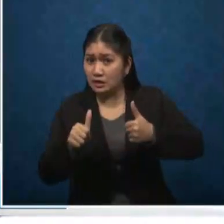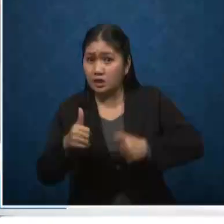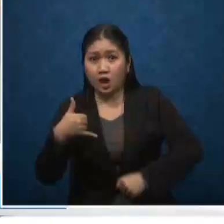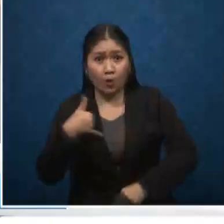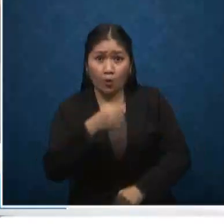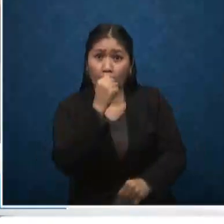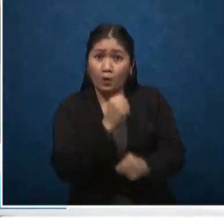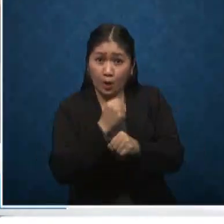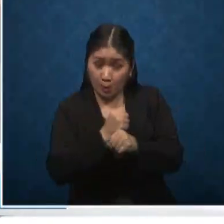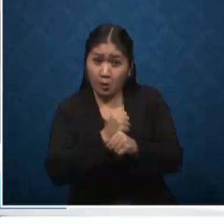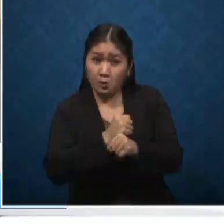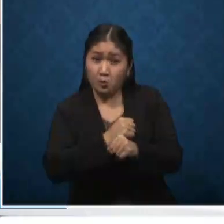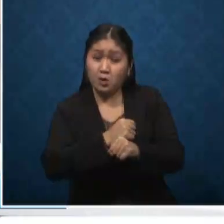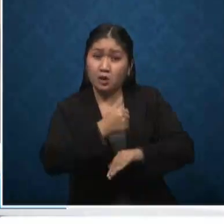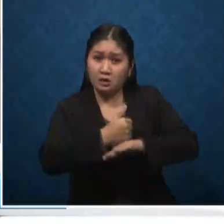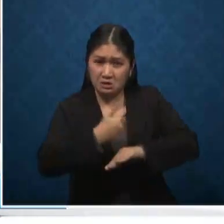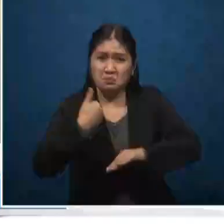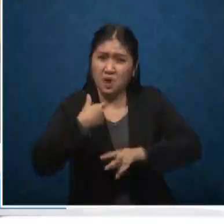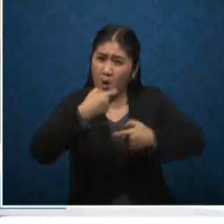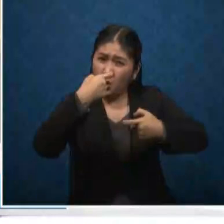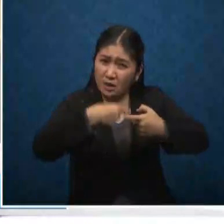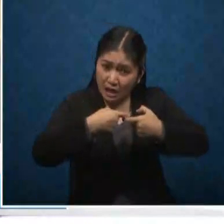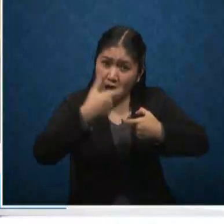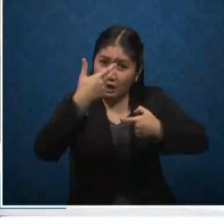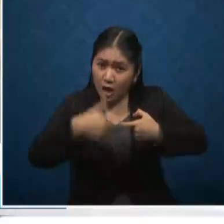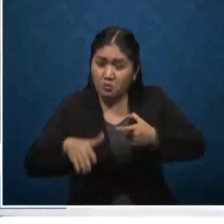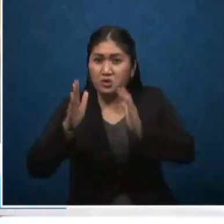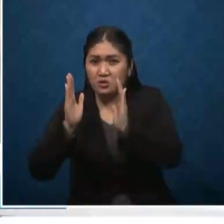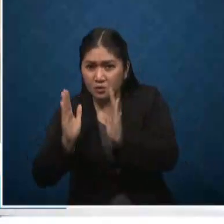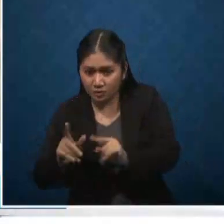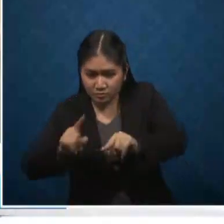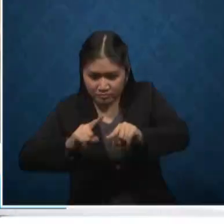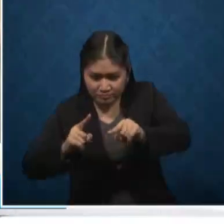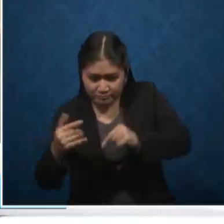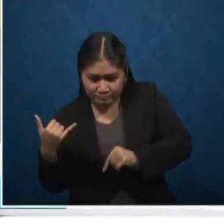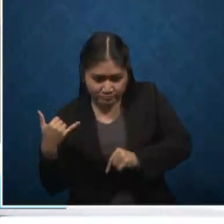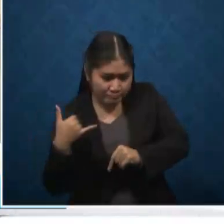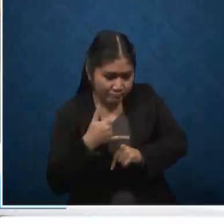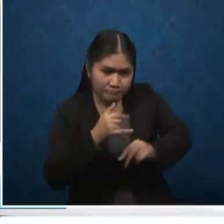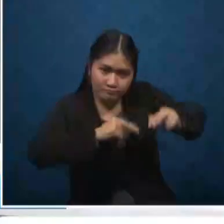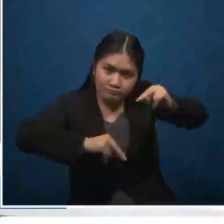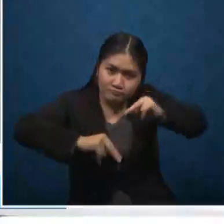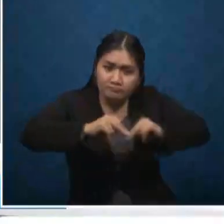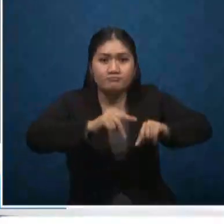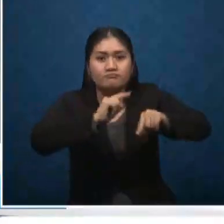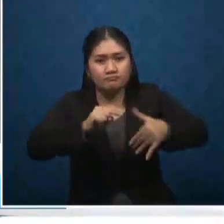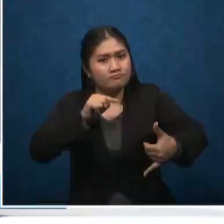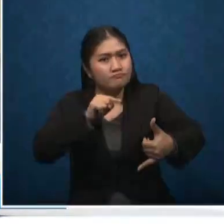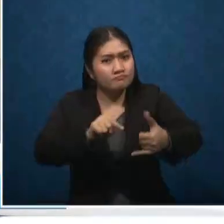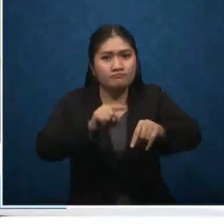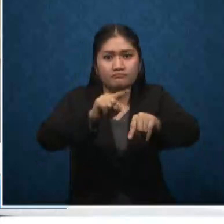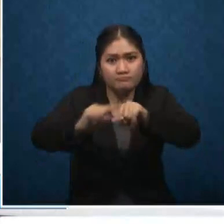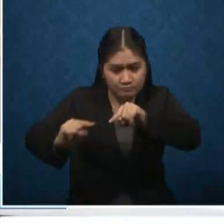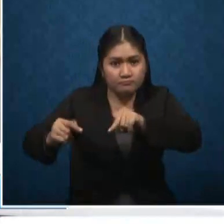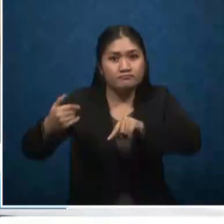มันยังมีไอ้โม่งยังตามเข้าไปกำกับก็ไปควบคุมคนพวกนี้อีกซึ่งความจริงก็อยากจะถาม